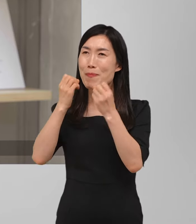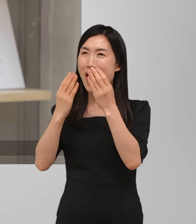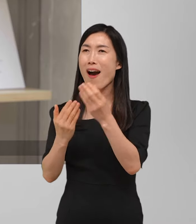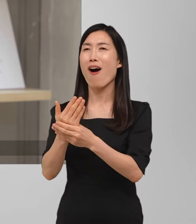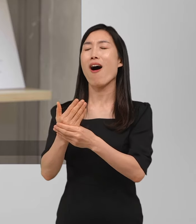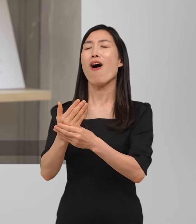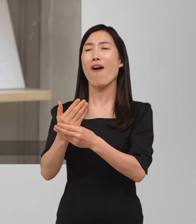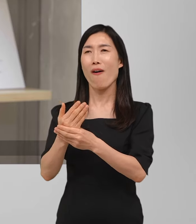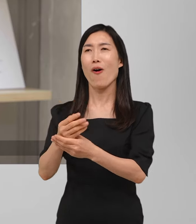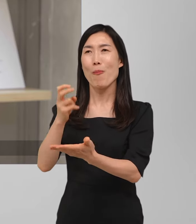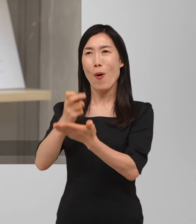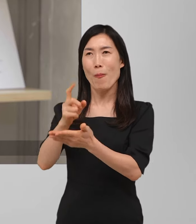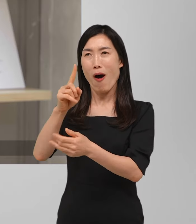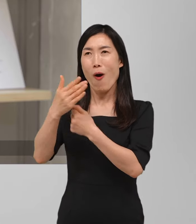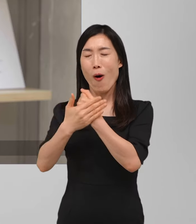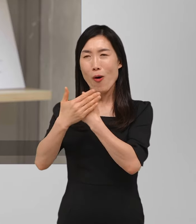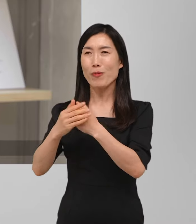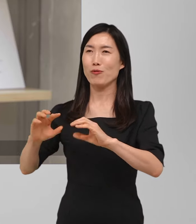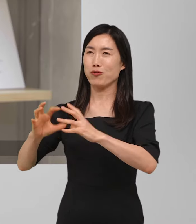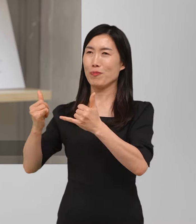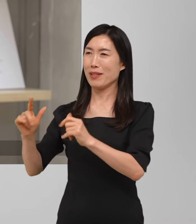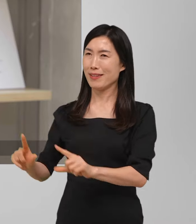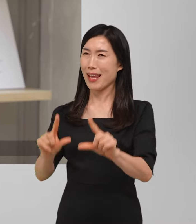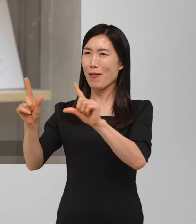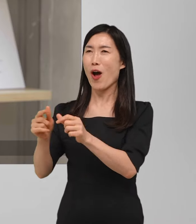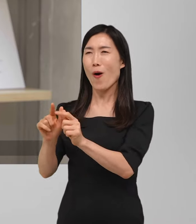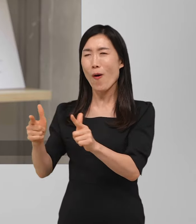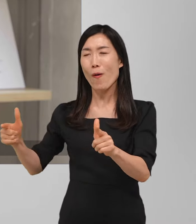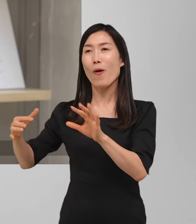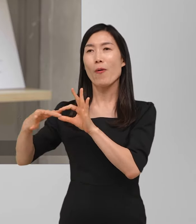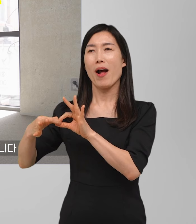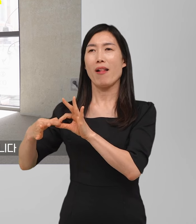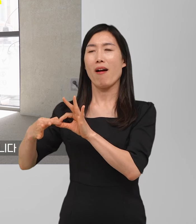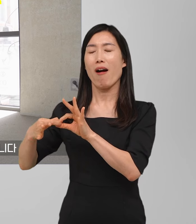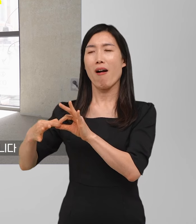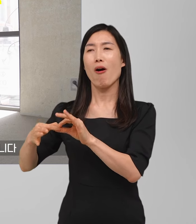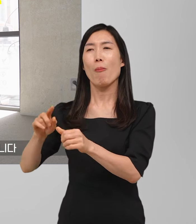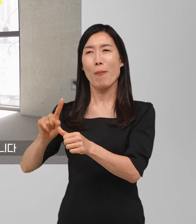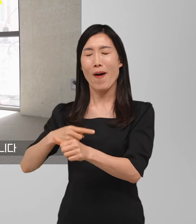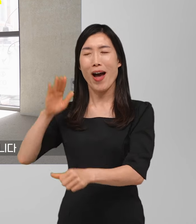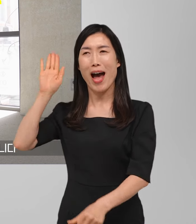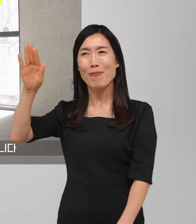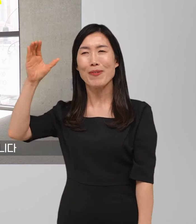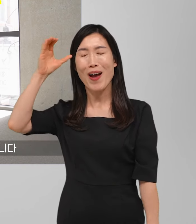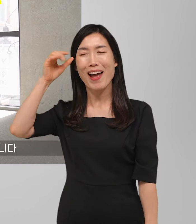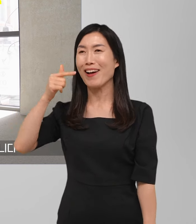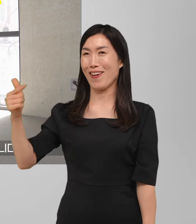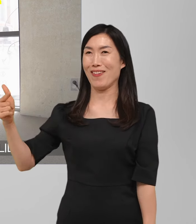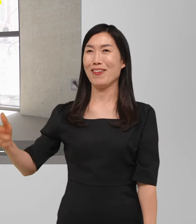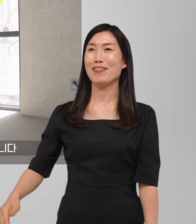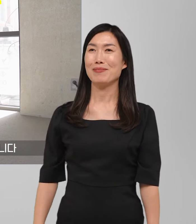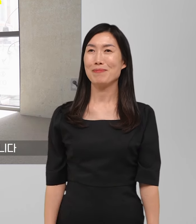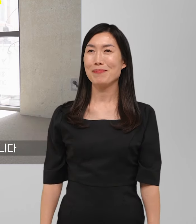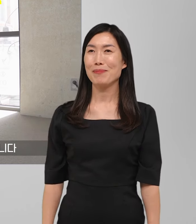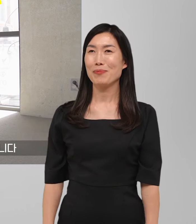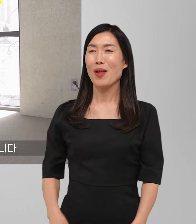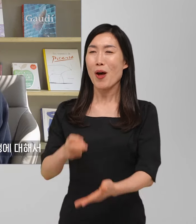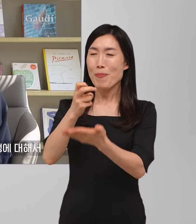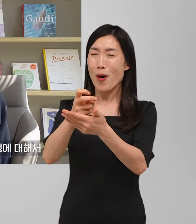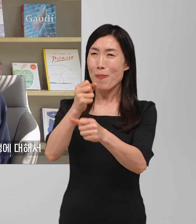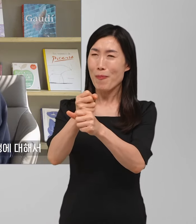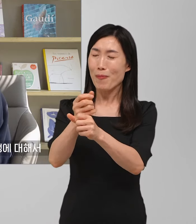하는 거는 여하튼 이런 법이 어떤 국민들의 어떤 생활 안정 부분에도 다양한 영향을 좀 미칠 것 같아서 아무튼 굉장히 기대되는